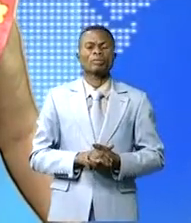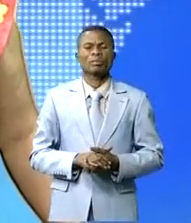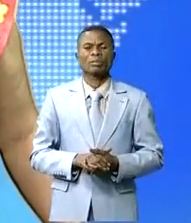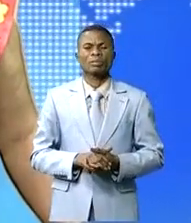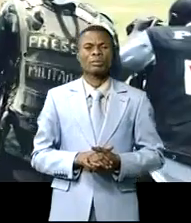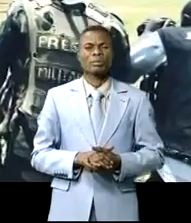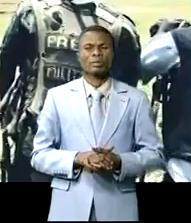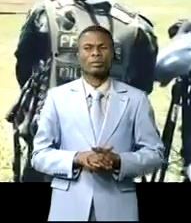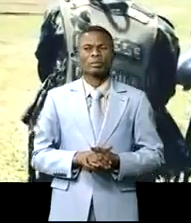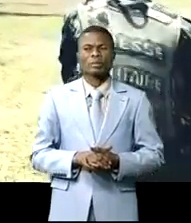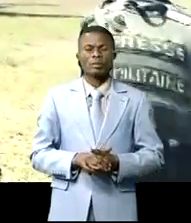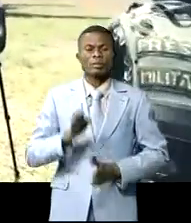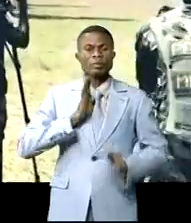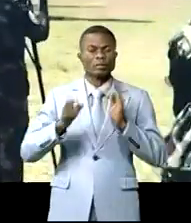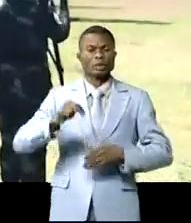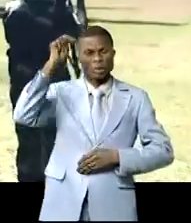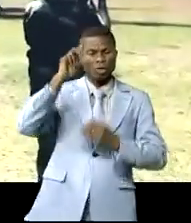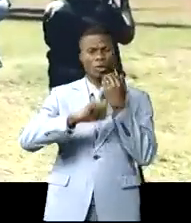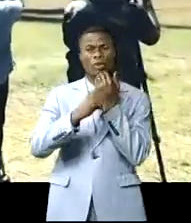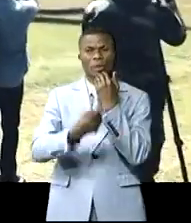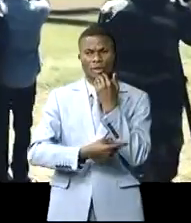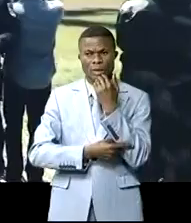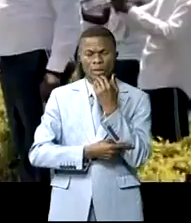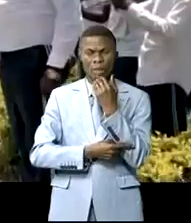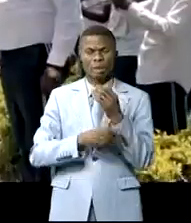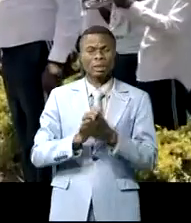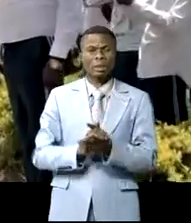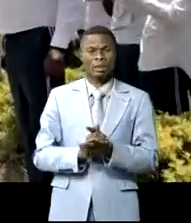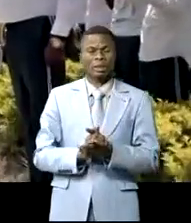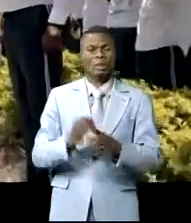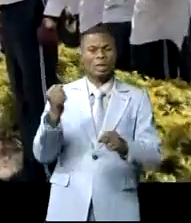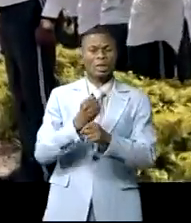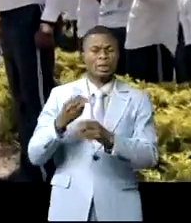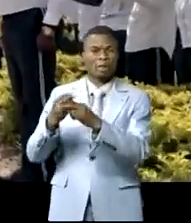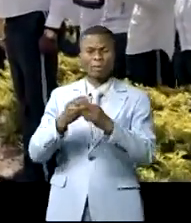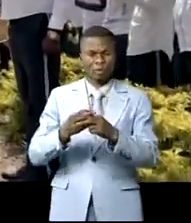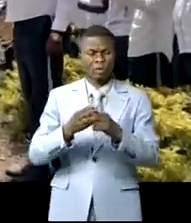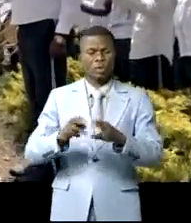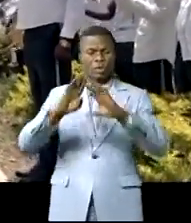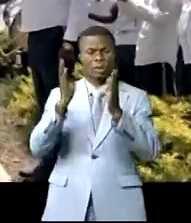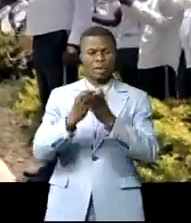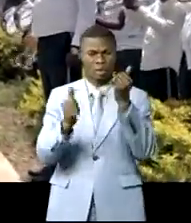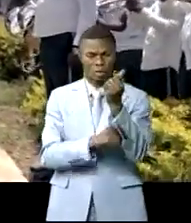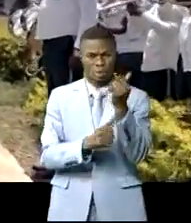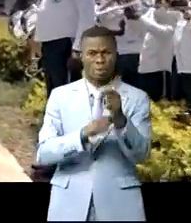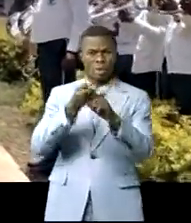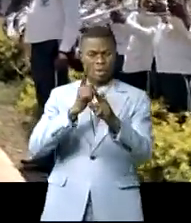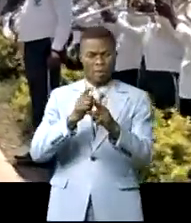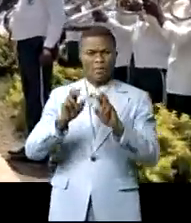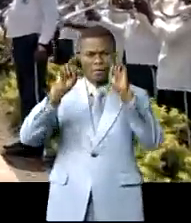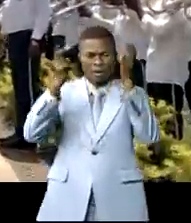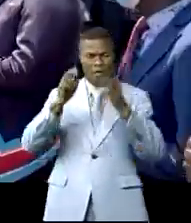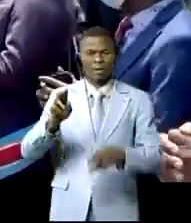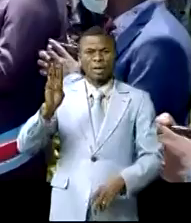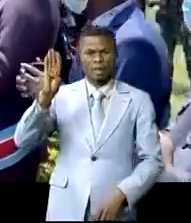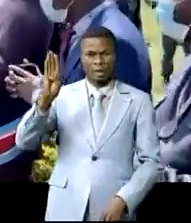bienvenue Lusala. Beni dans le Nord Kivu, deuxième étape de la mission sécuritaire et humanitaire du Premier ministre en provenance de Bounia en